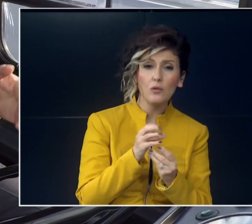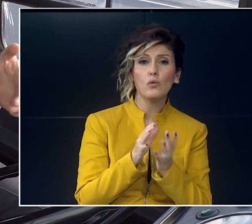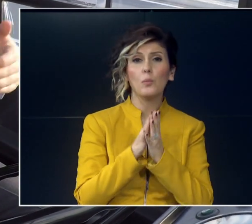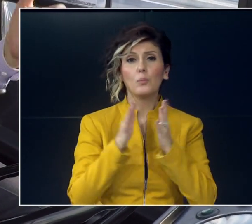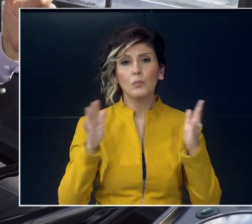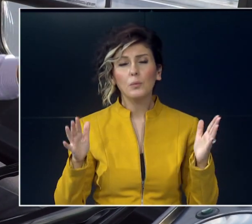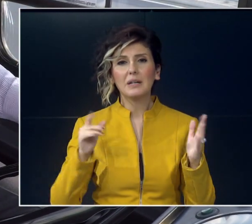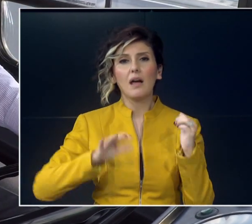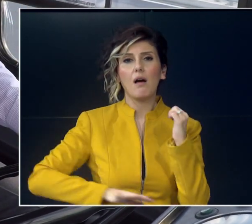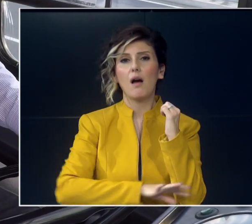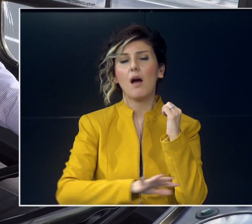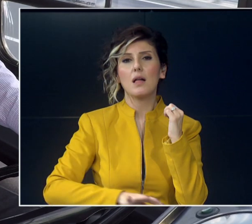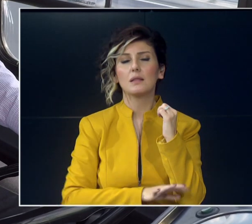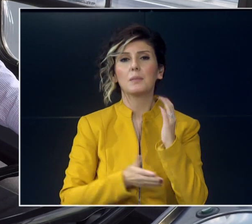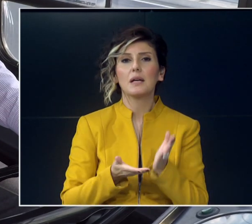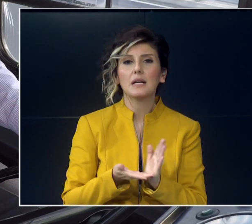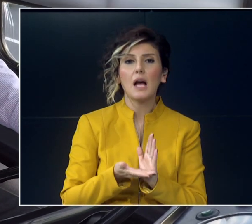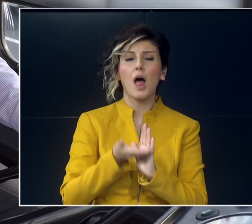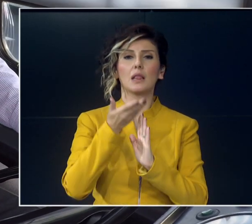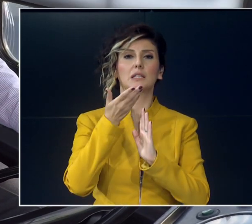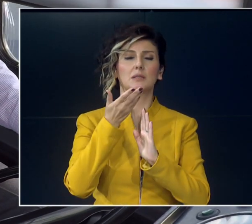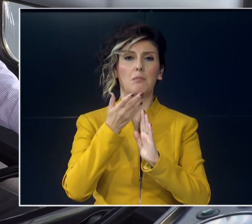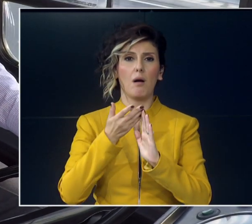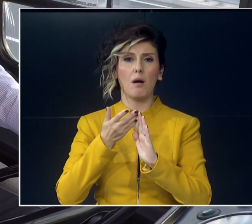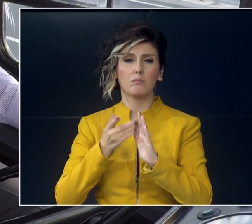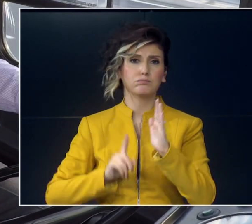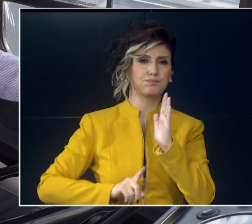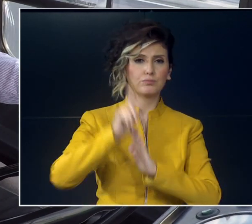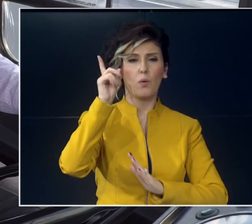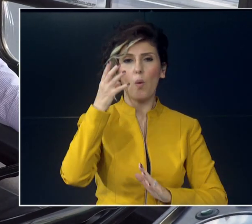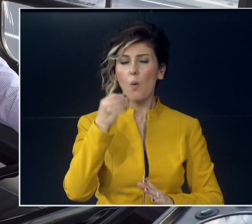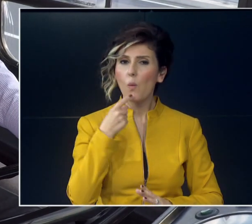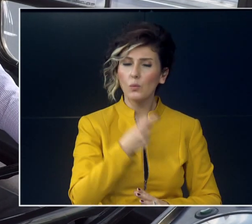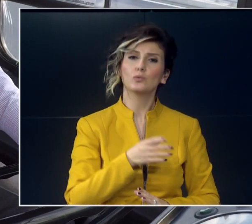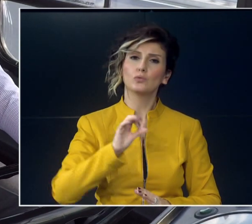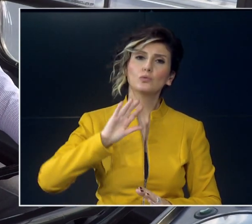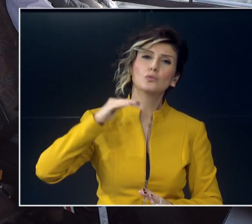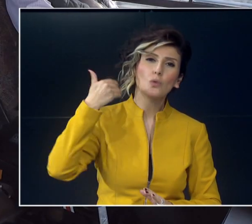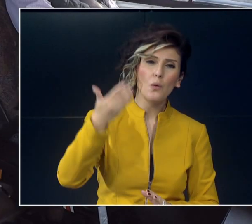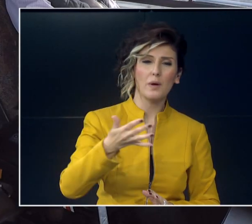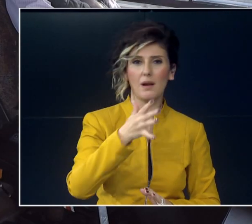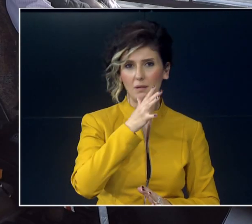bir altyapı kalkınma hamlesini gerçekleştirdik. Daha sonra malum